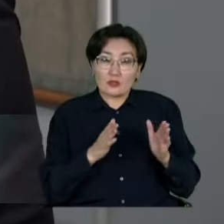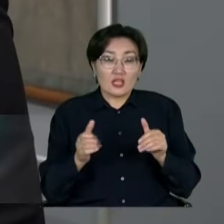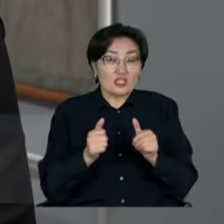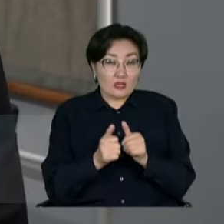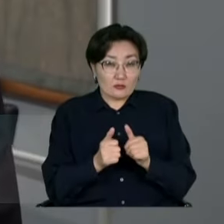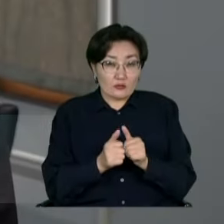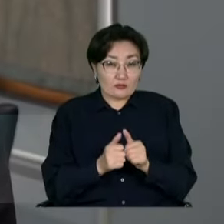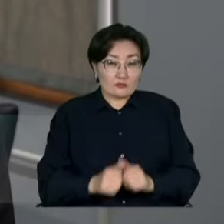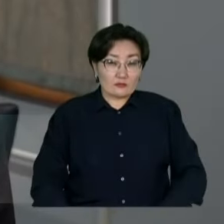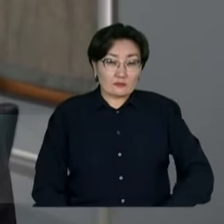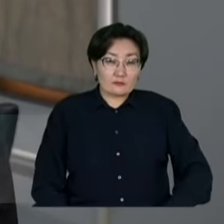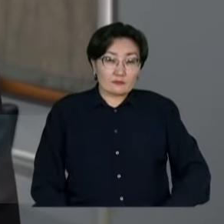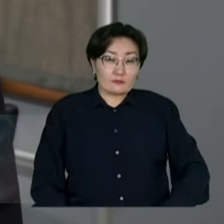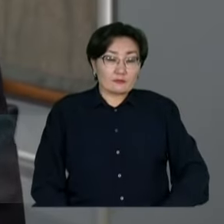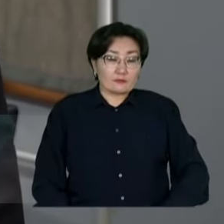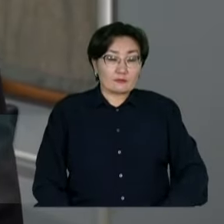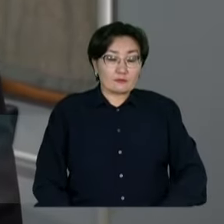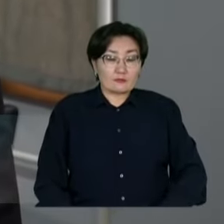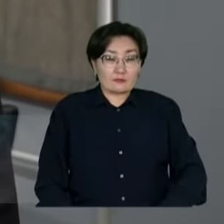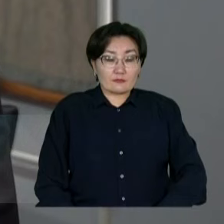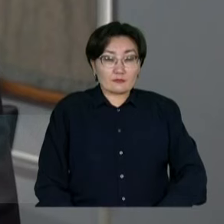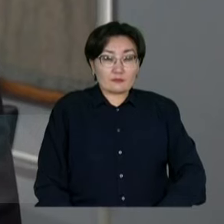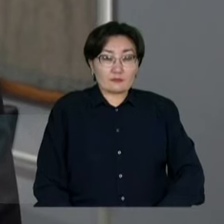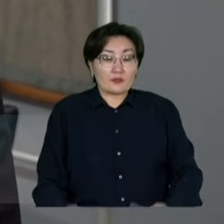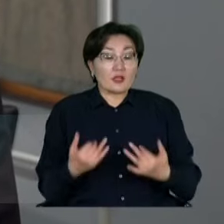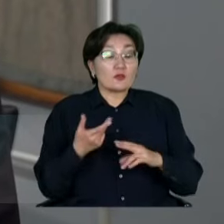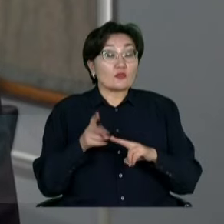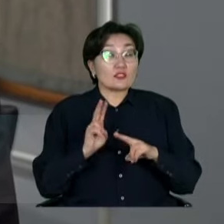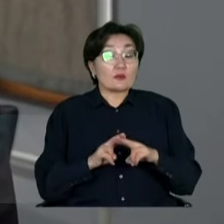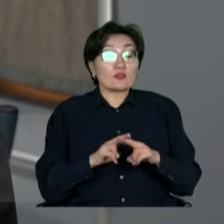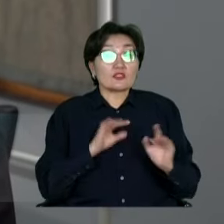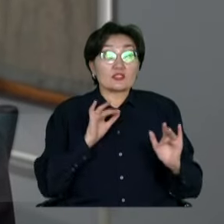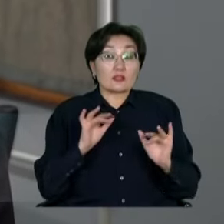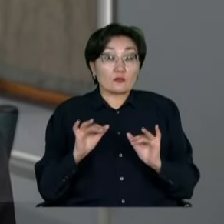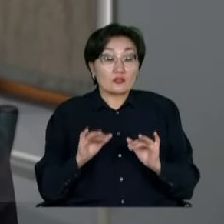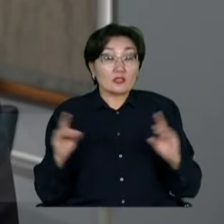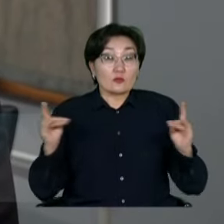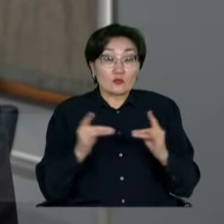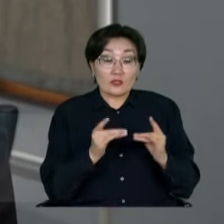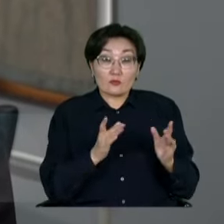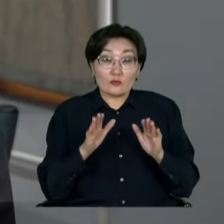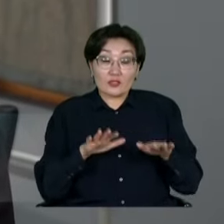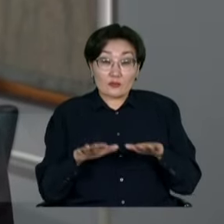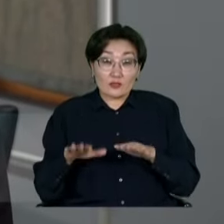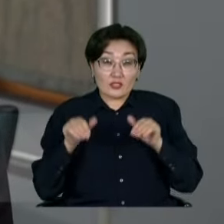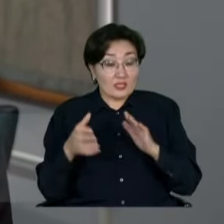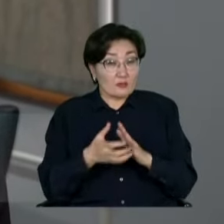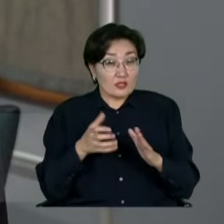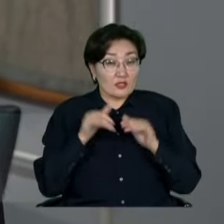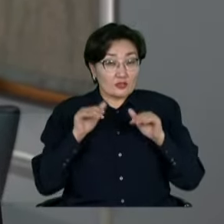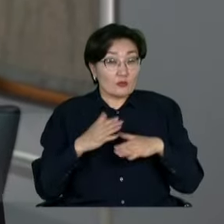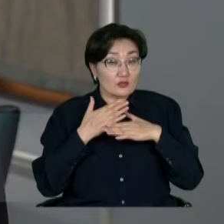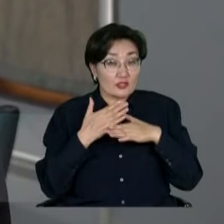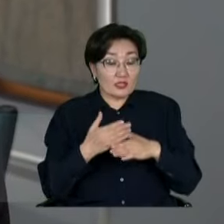орналасқан. Данный механизм позволяет решить дефицит койко мест. Аталған механизм жатақхана тапшылығын шешуге айтарлықтай үлес қосады.